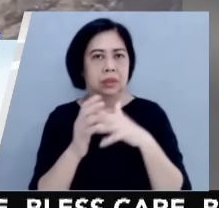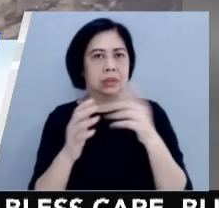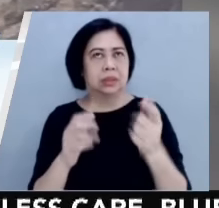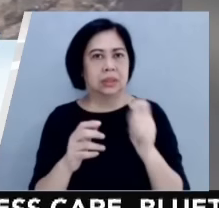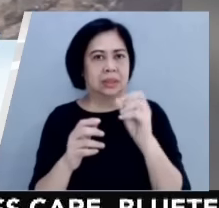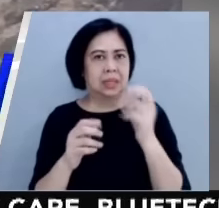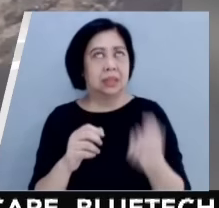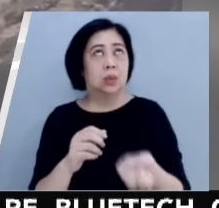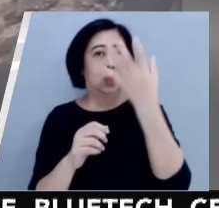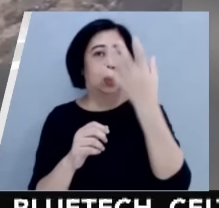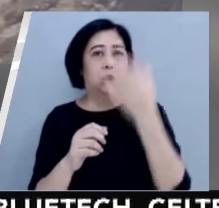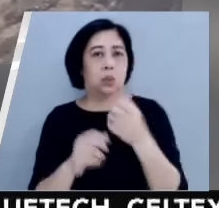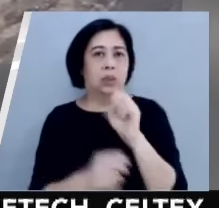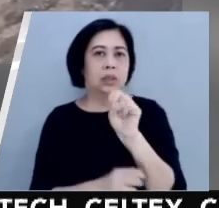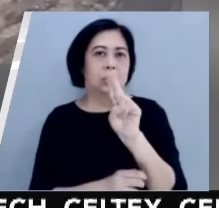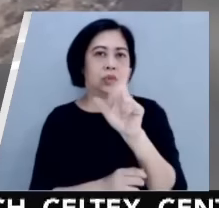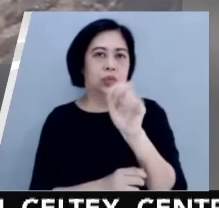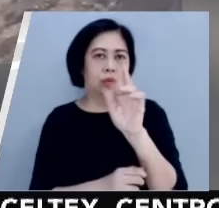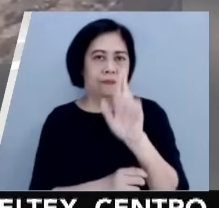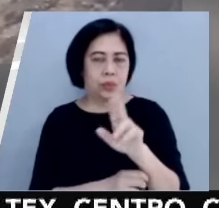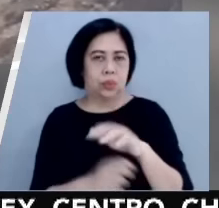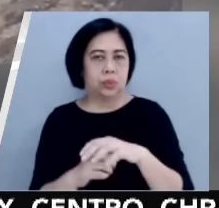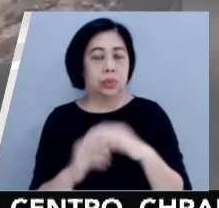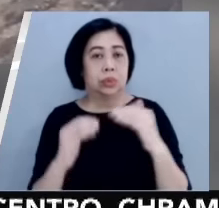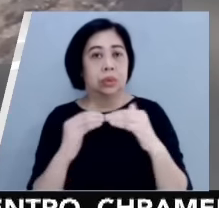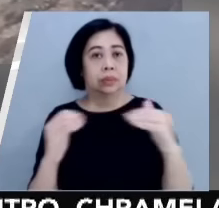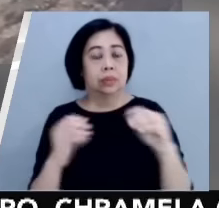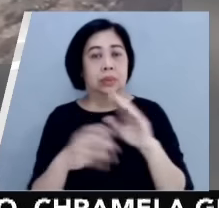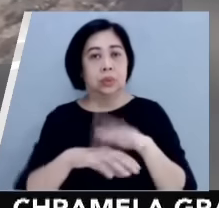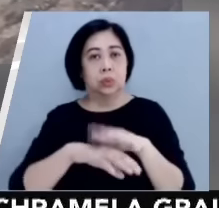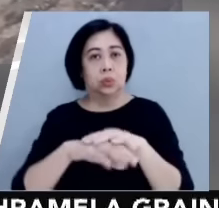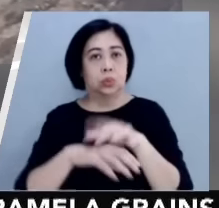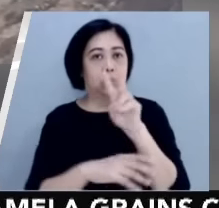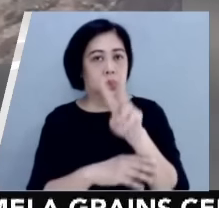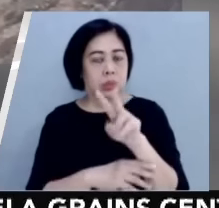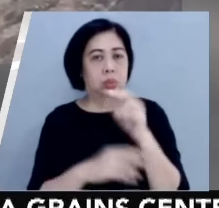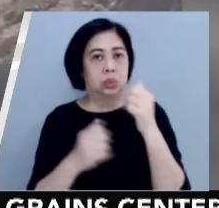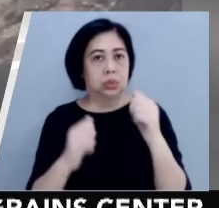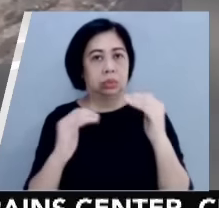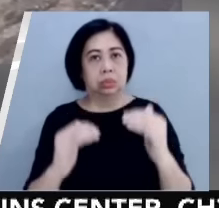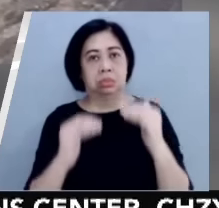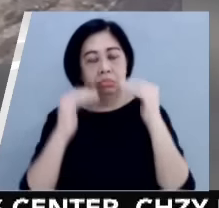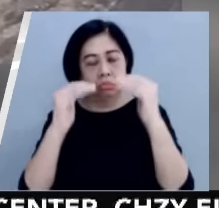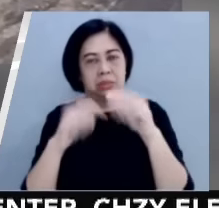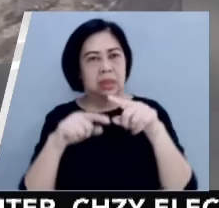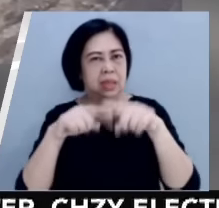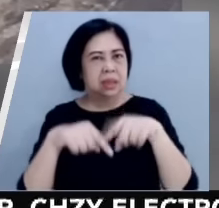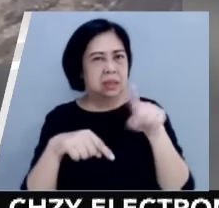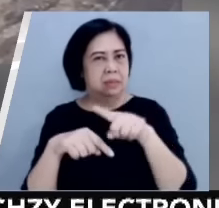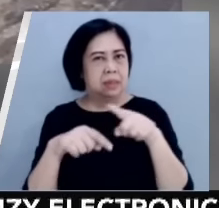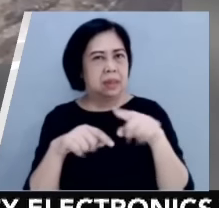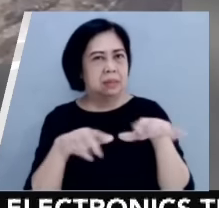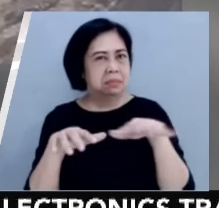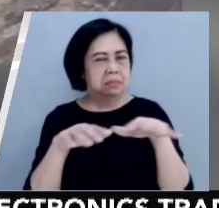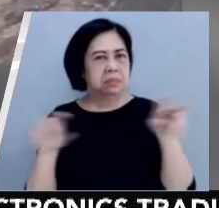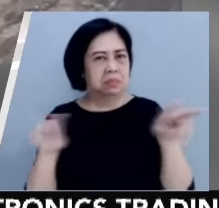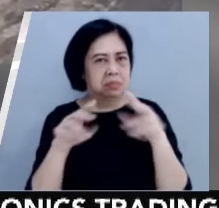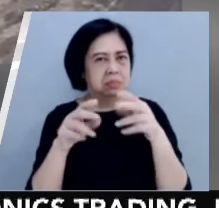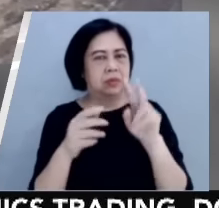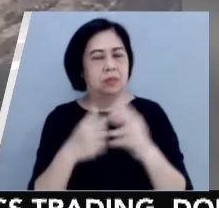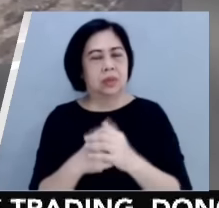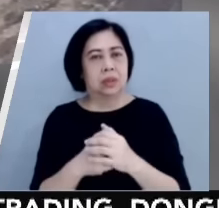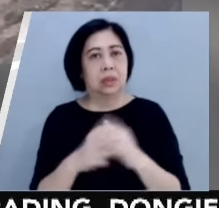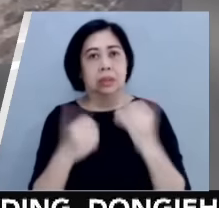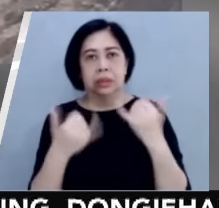sulfur dioxide. Nasa alert level 2 pa rin ang Canlaon at maaari pa yan itaas. Depende sa aktibidad ng bulkan. Ipinagbabawal pa